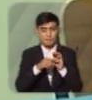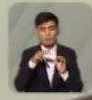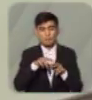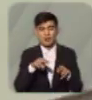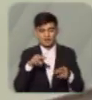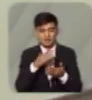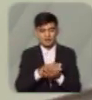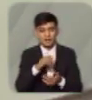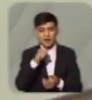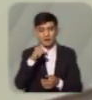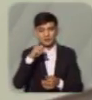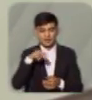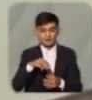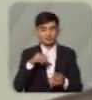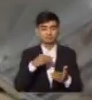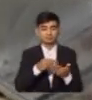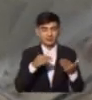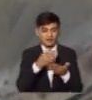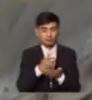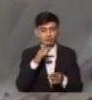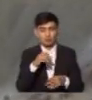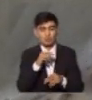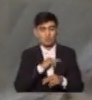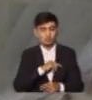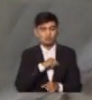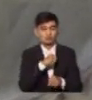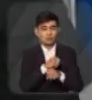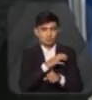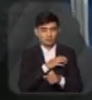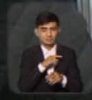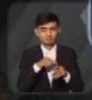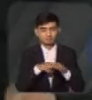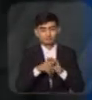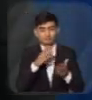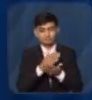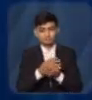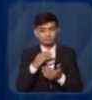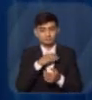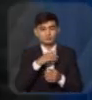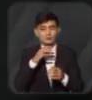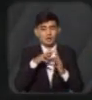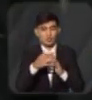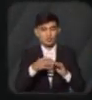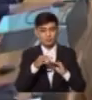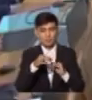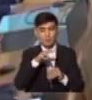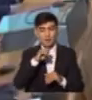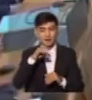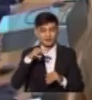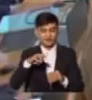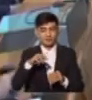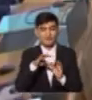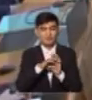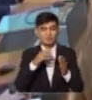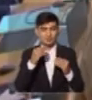бірақ Азат партиясы тіркеуі болғанымен жұмысын тоқтатқан. Парламентте 3 саяси ұйым отыр. Ауыл ЖСДП бірлік партияларының саяси